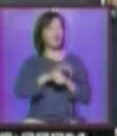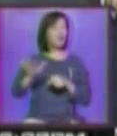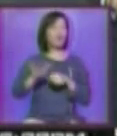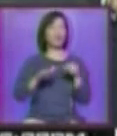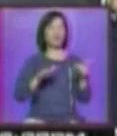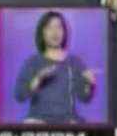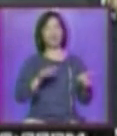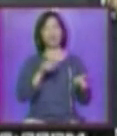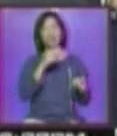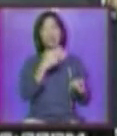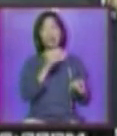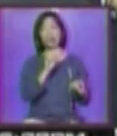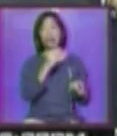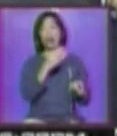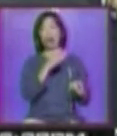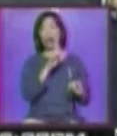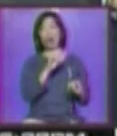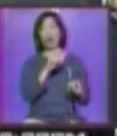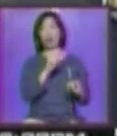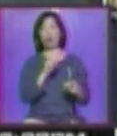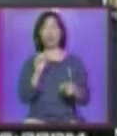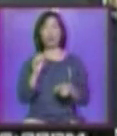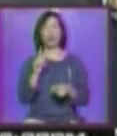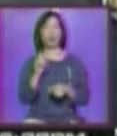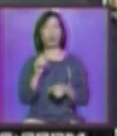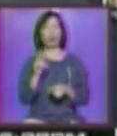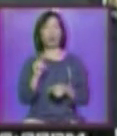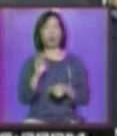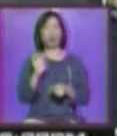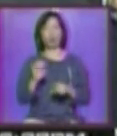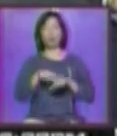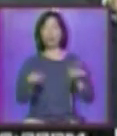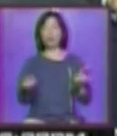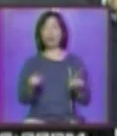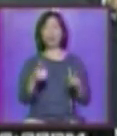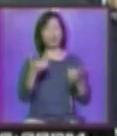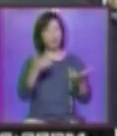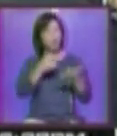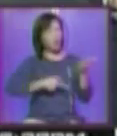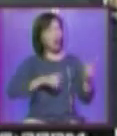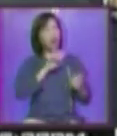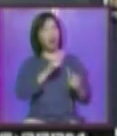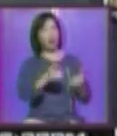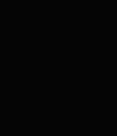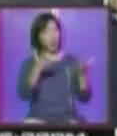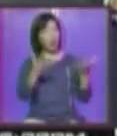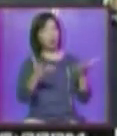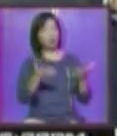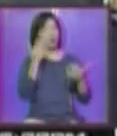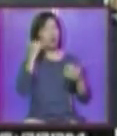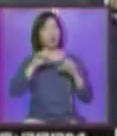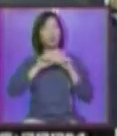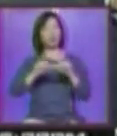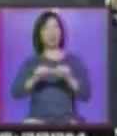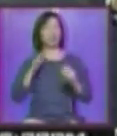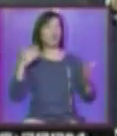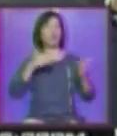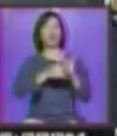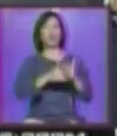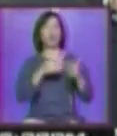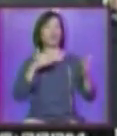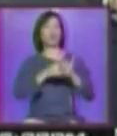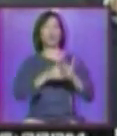na si Sharon Stone. Pero mas mabigat pa raw sa pera ang totoong habol ng Pinay. Kaya niya itinuloy ang laban. Narito po ang